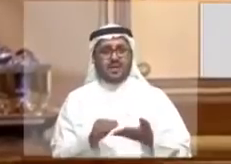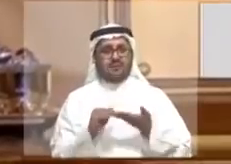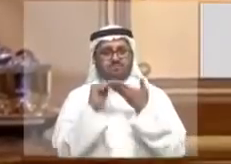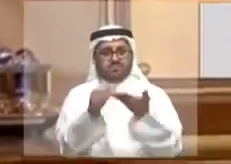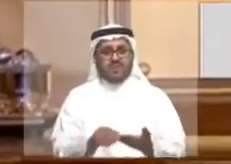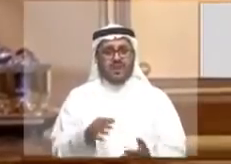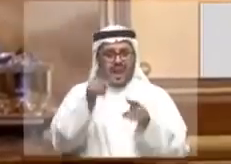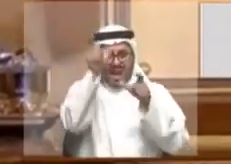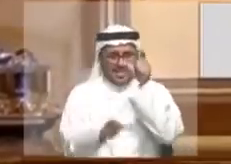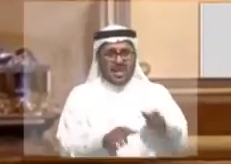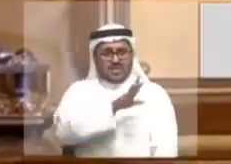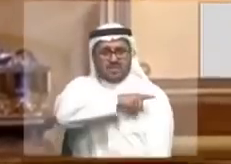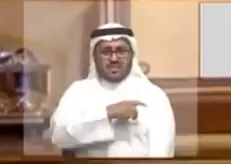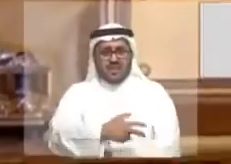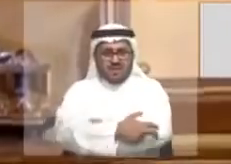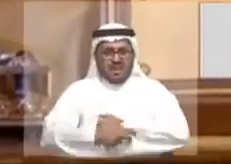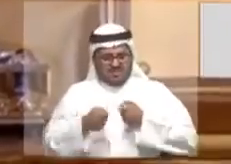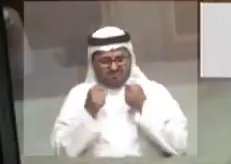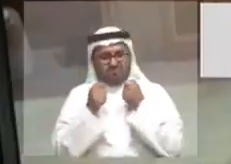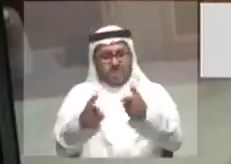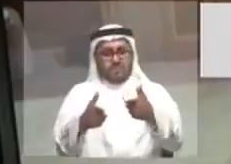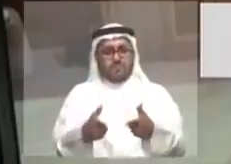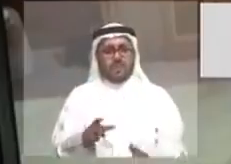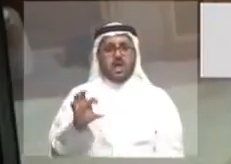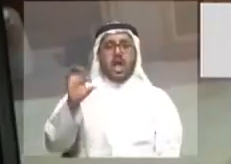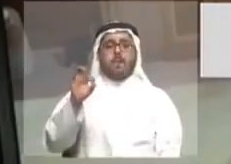اللاجئين الفلسطينيين في الشرق الأدنى.